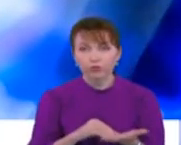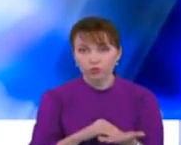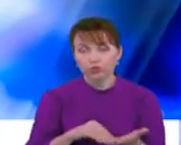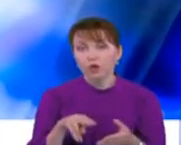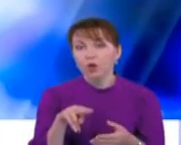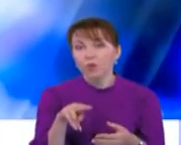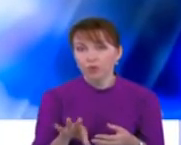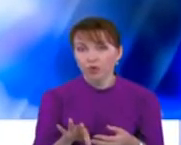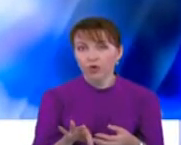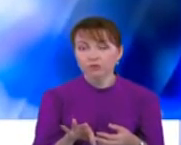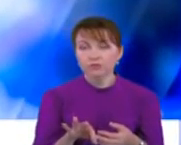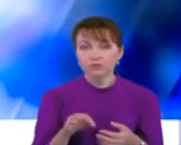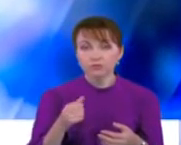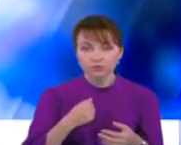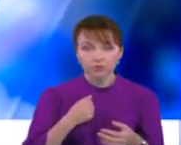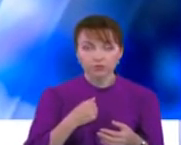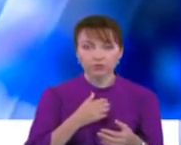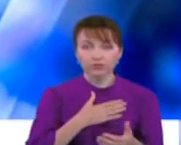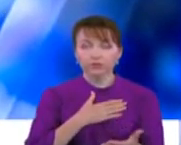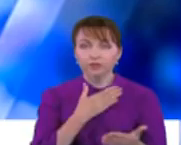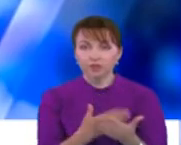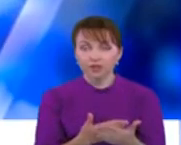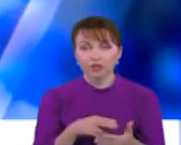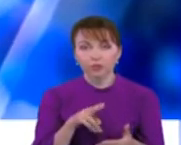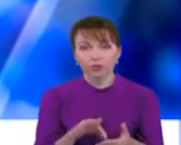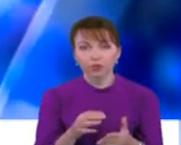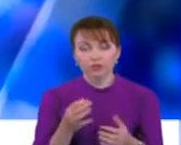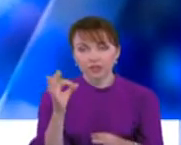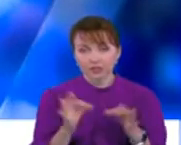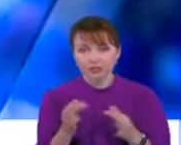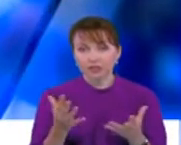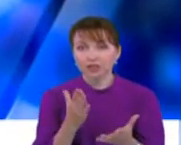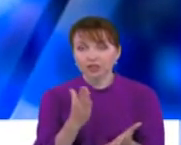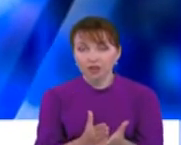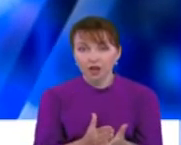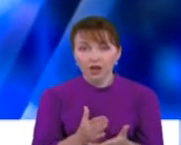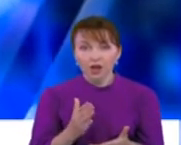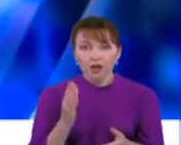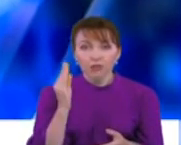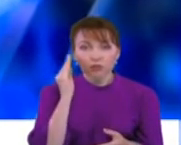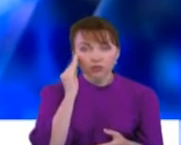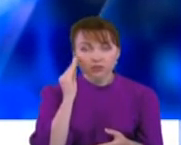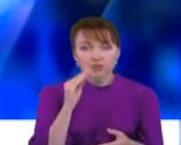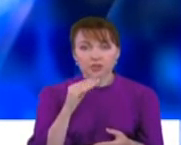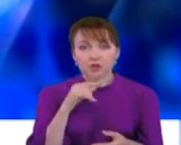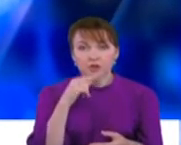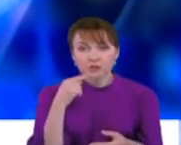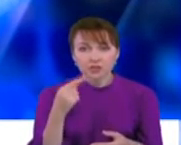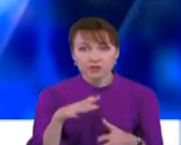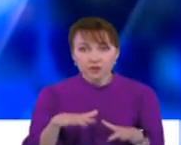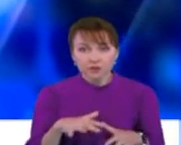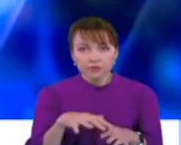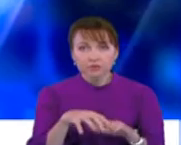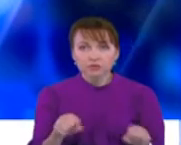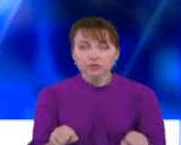по бойовим потенціалам, по тій статистиці, яка є, позиції Росії, вони значно слабкіші, ніж